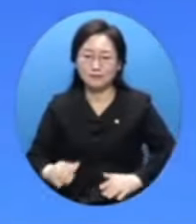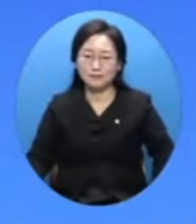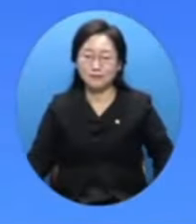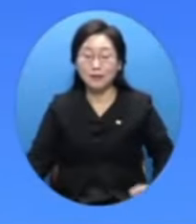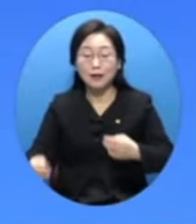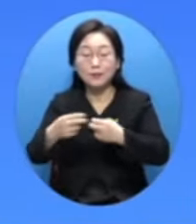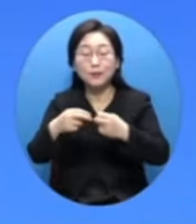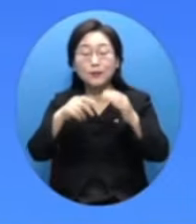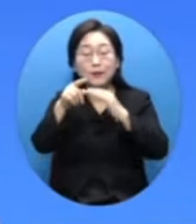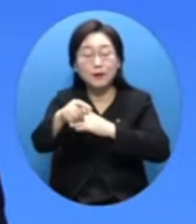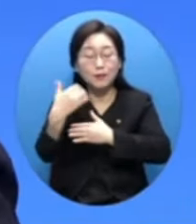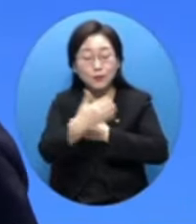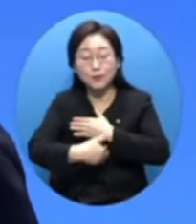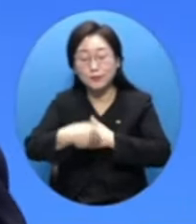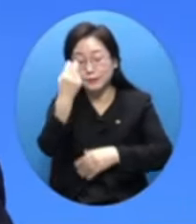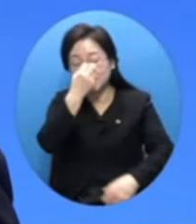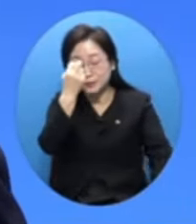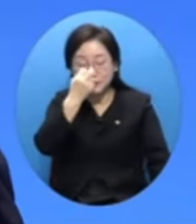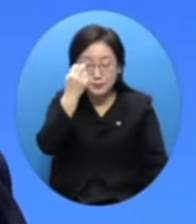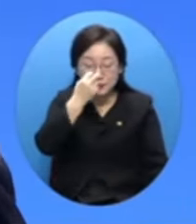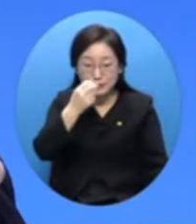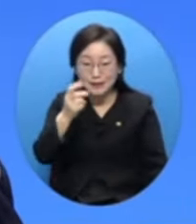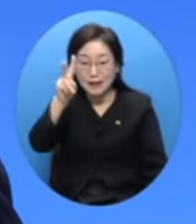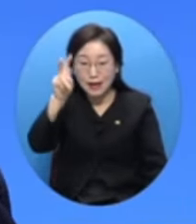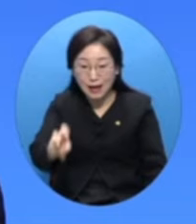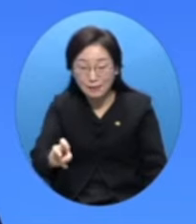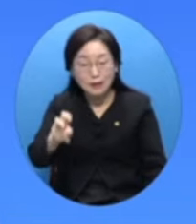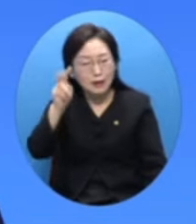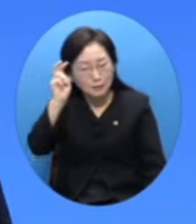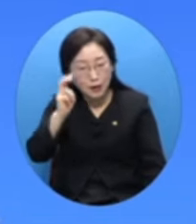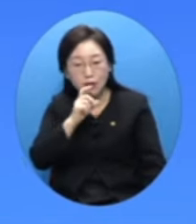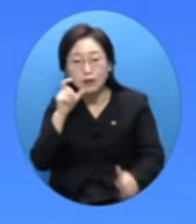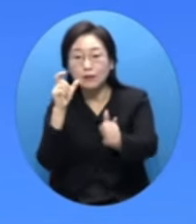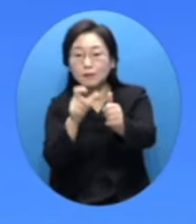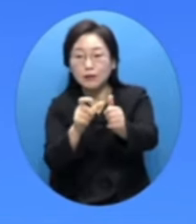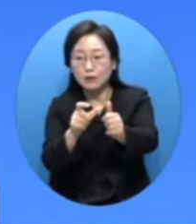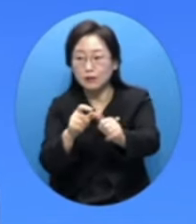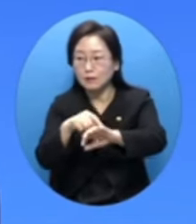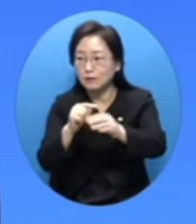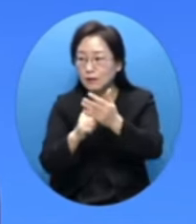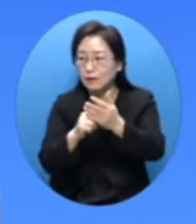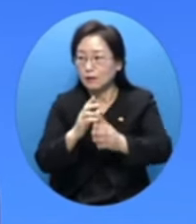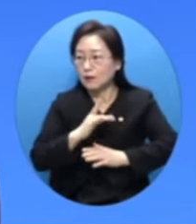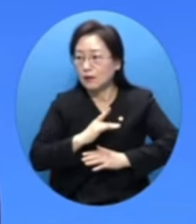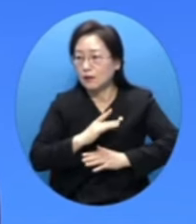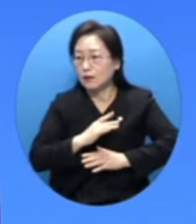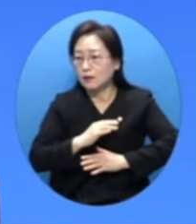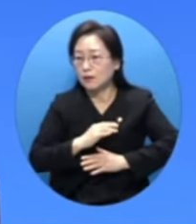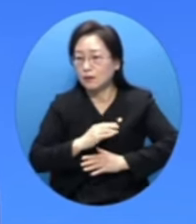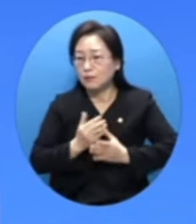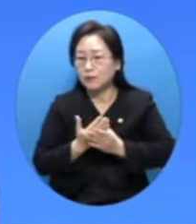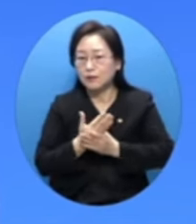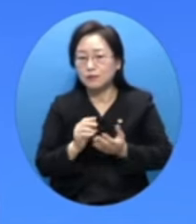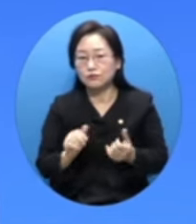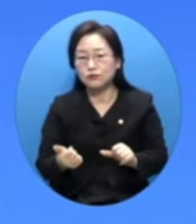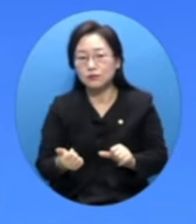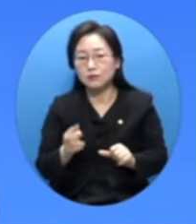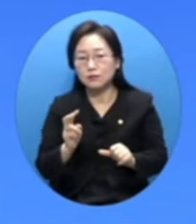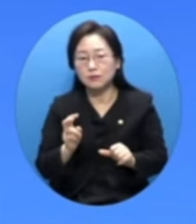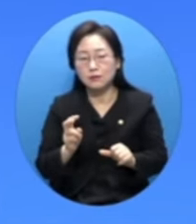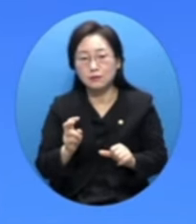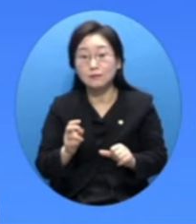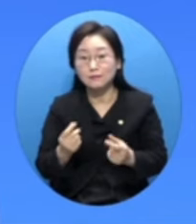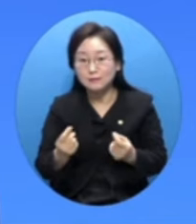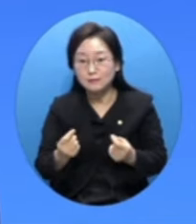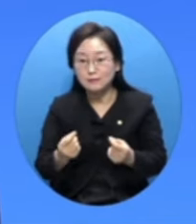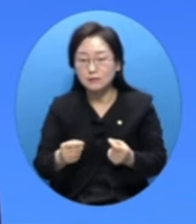병원에 가서 진단받았을 때 암인 것 같습니다 하면 벌써 두려움이 다가옵니다. 아이고 나 죽었구나. 그 두려움이 우리를